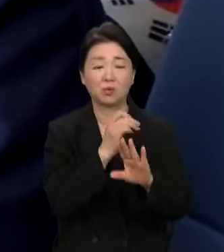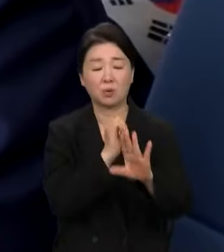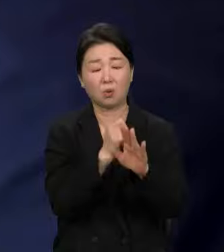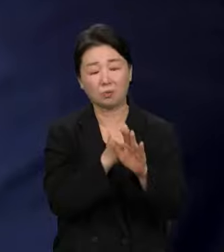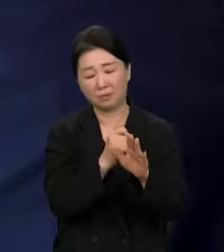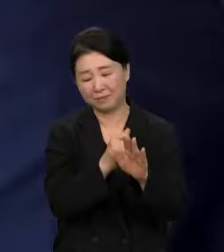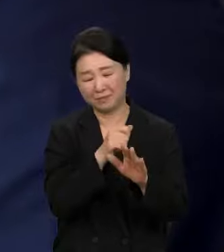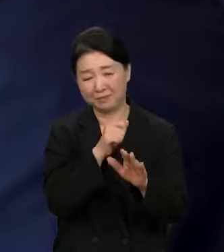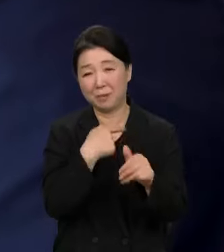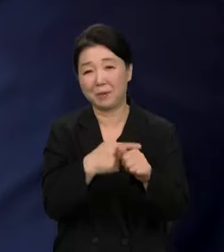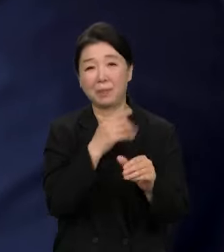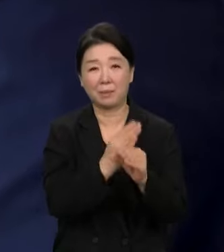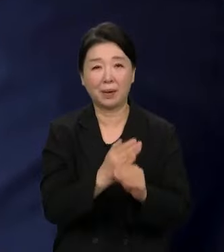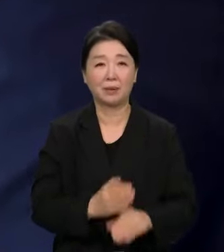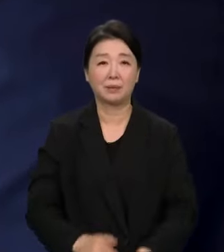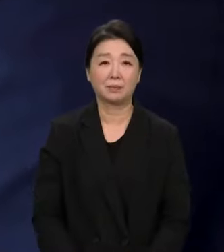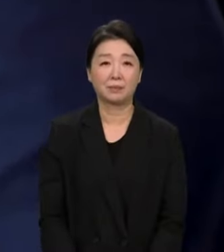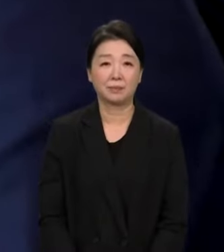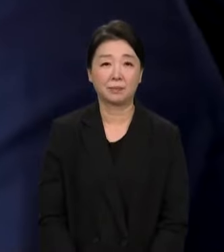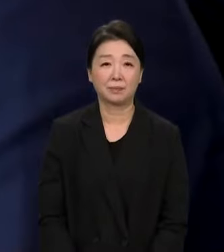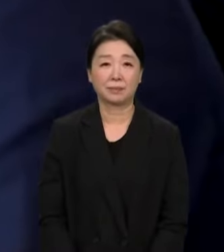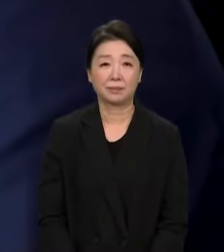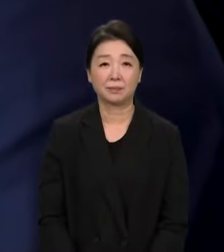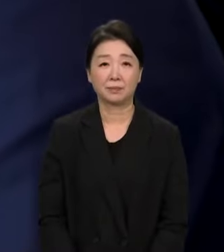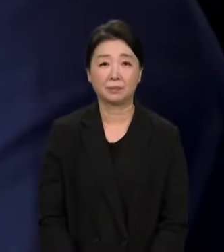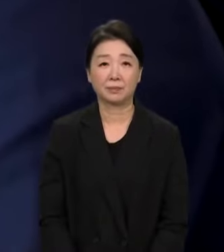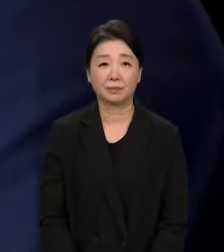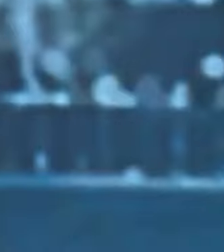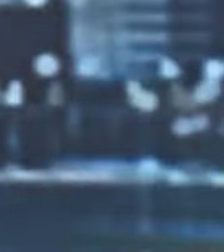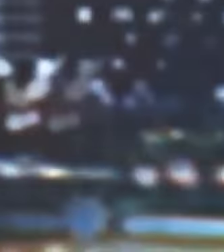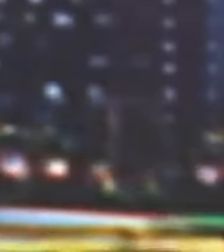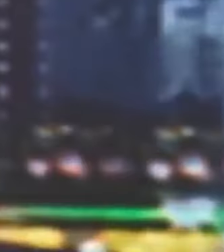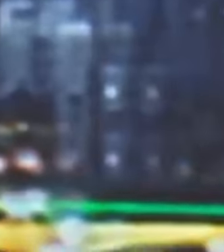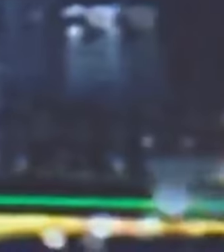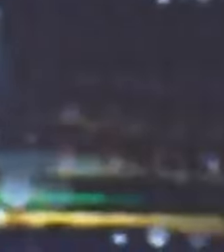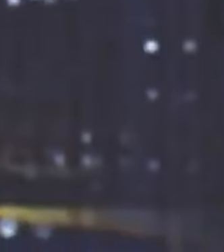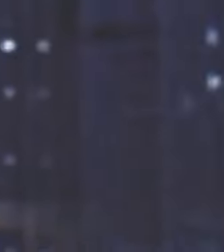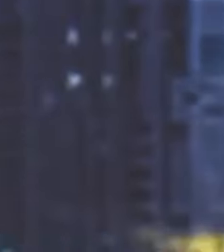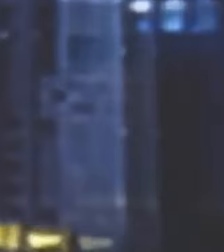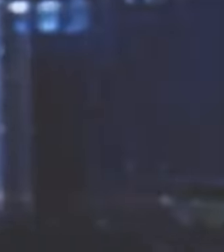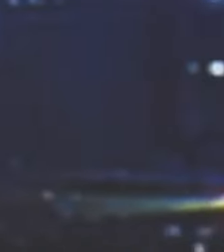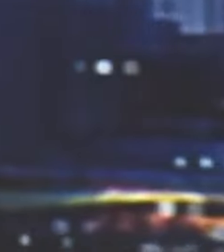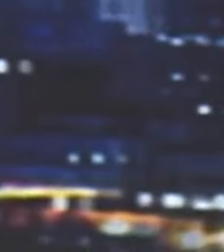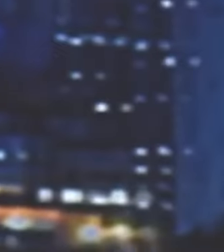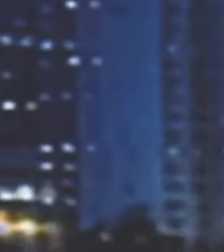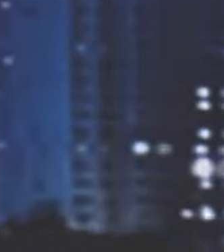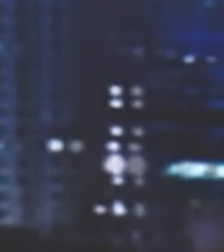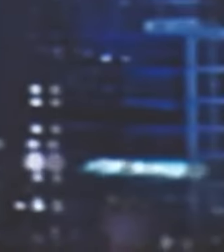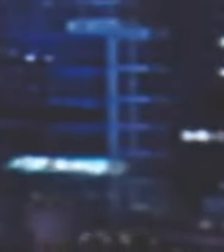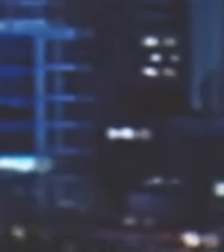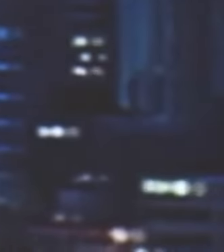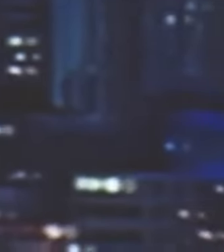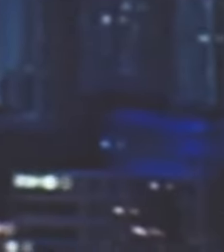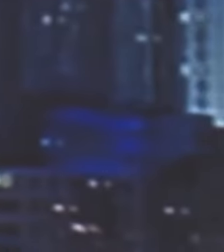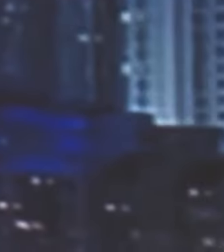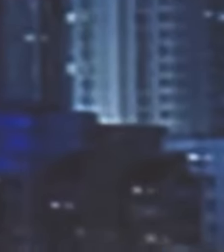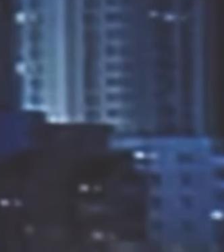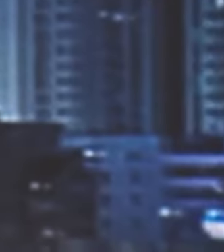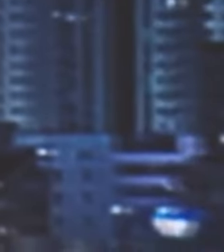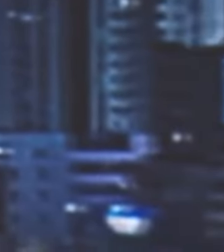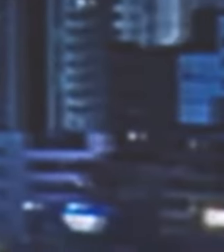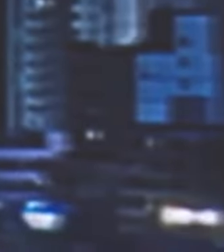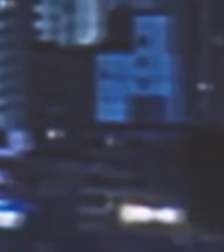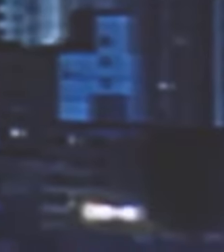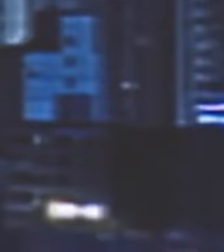답했습니다 jtbc 이환입니다 jtbc 뉴스를 시청해 주셔서 고맙습니다